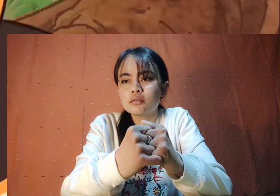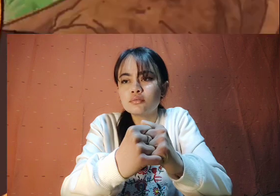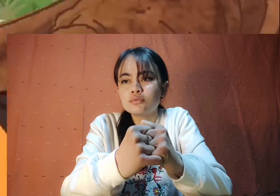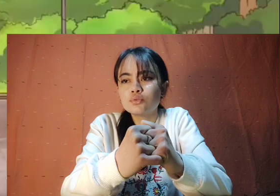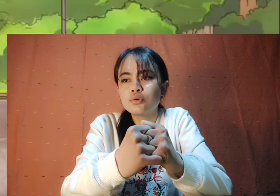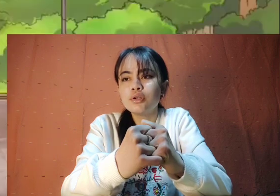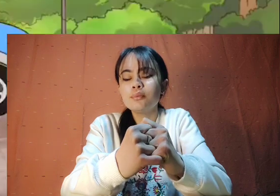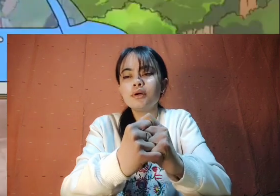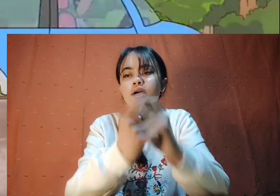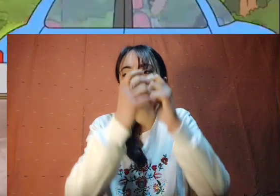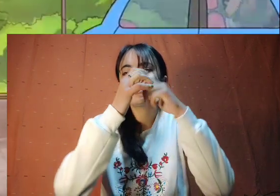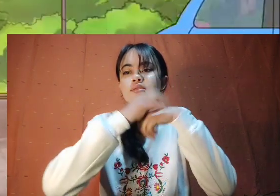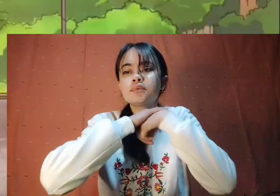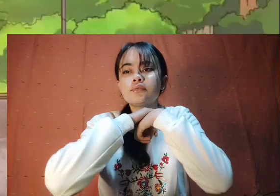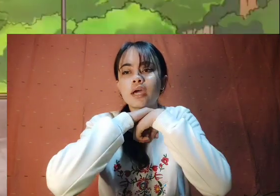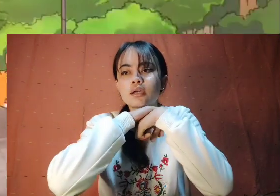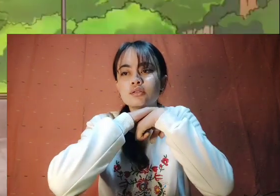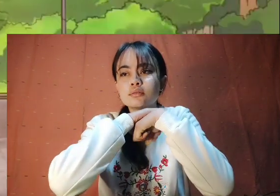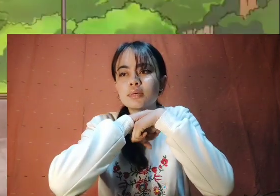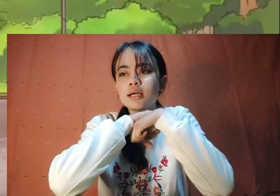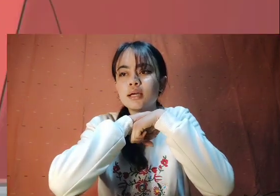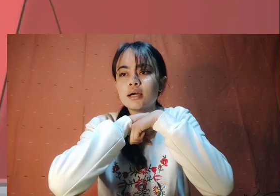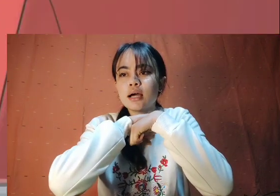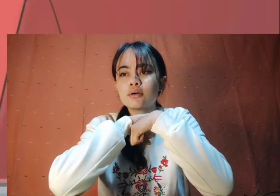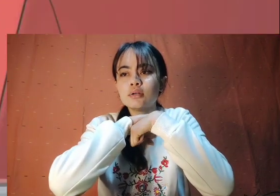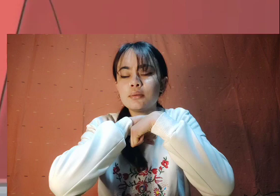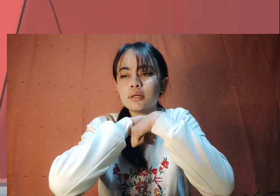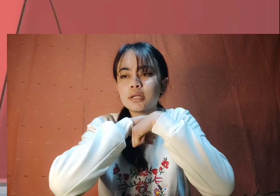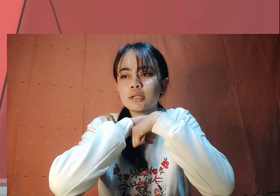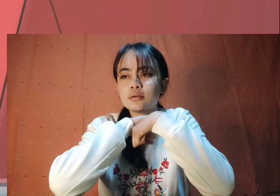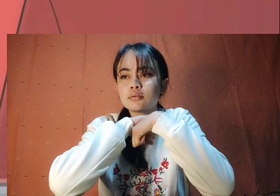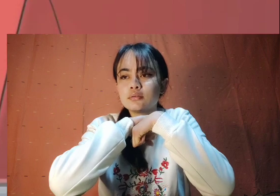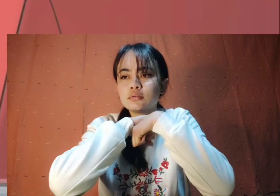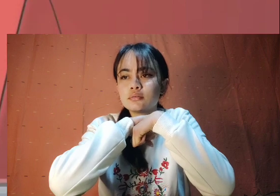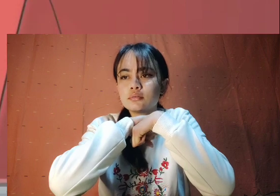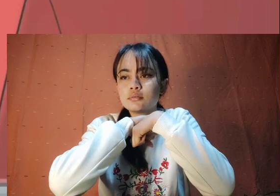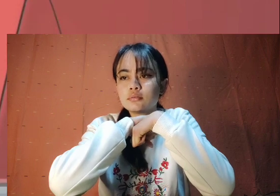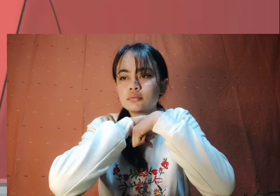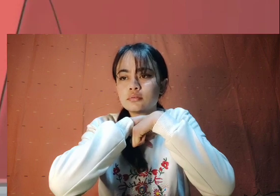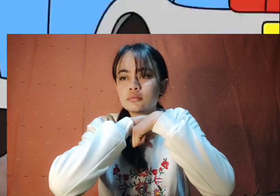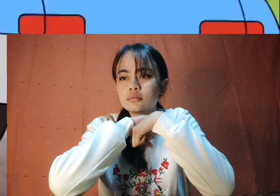बिचारा छोड़ेर पो गएको रहेछ म त भ्याकेसनमा आएको होला भन्थानेको